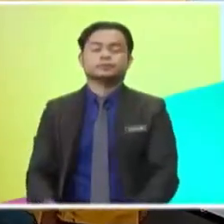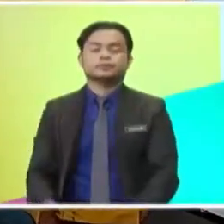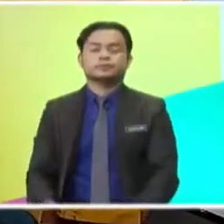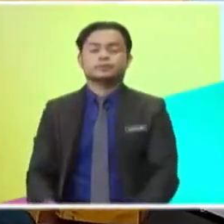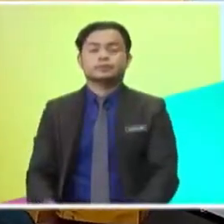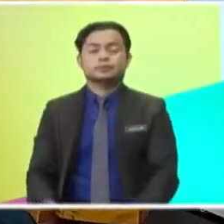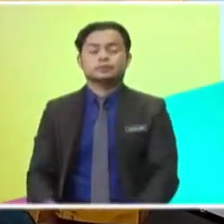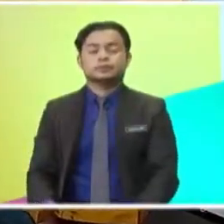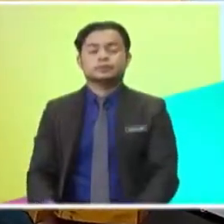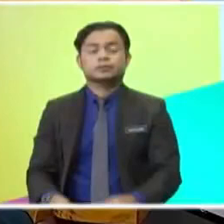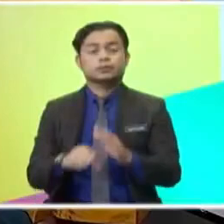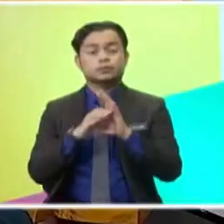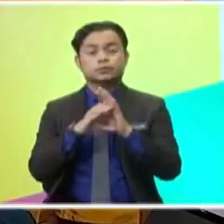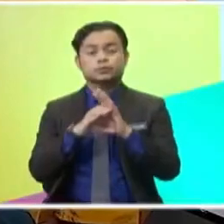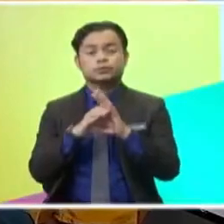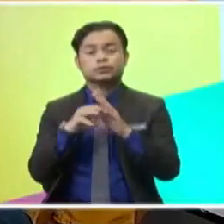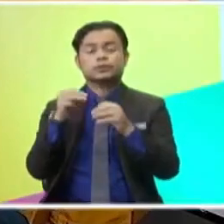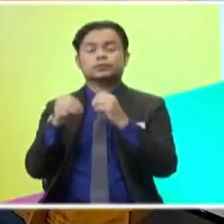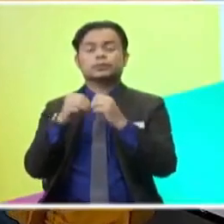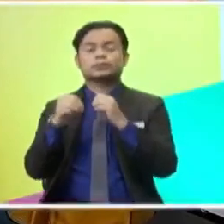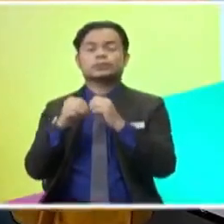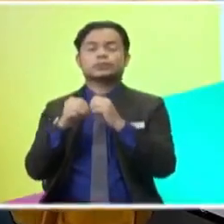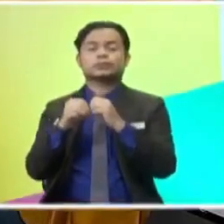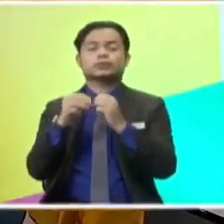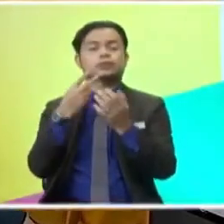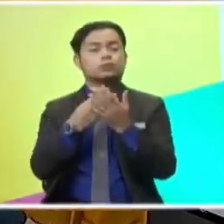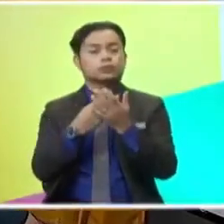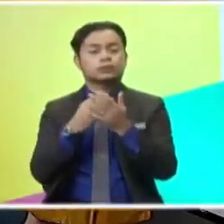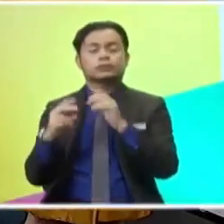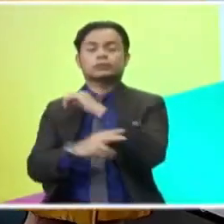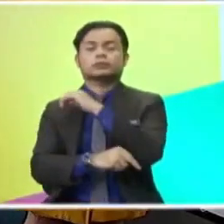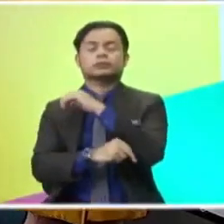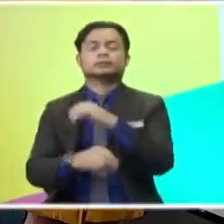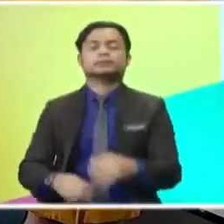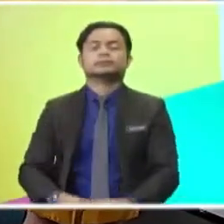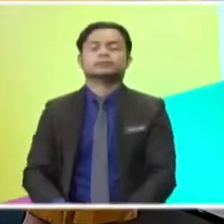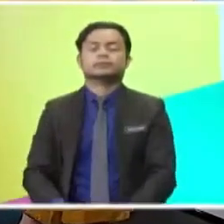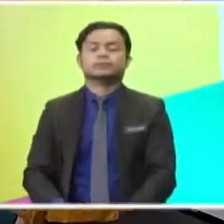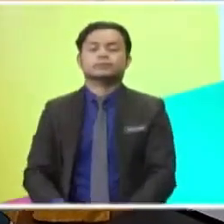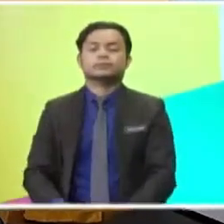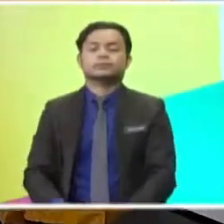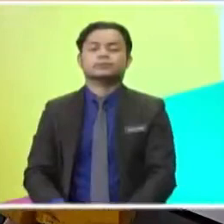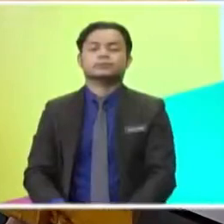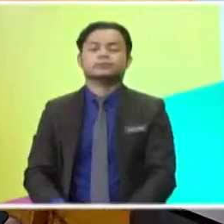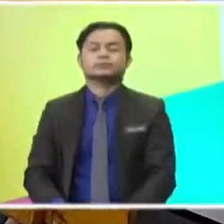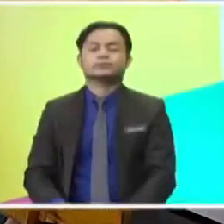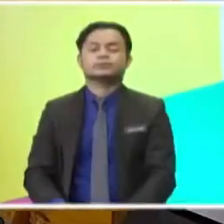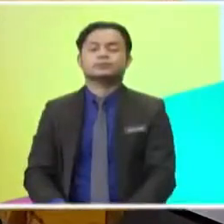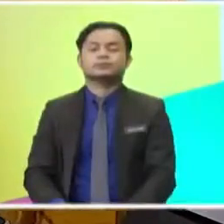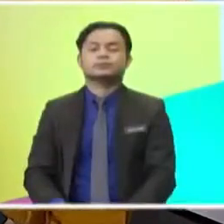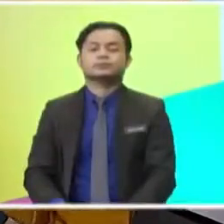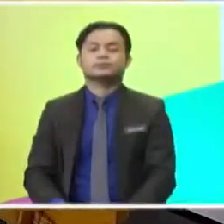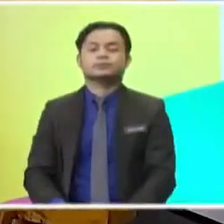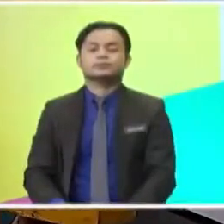Agong boleh mengisytiharkan darurat. Itu dia satu penjelasan, okay, jadi, yang cukup mantap daripada Cikgu Liana. Ada lagi? Ada lagi.